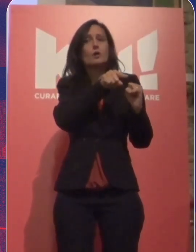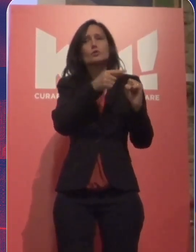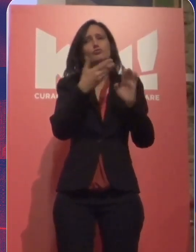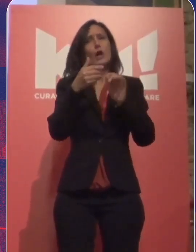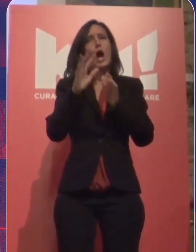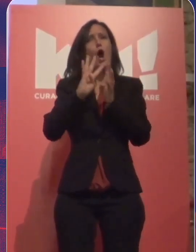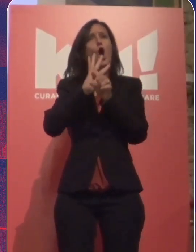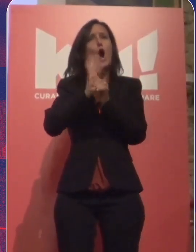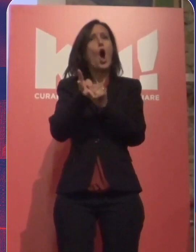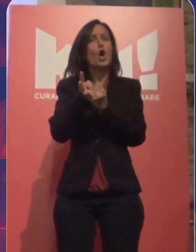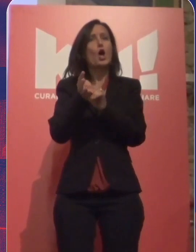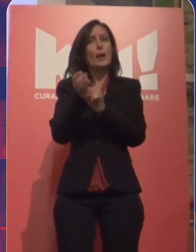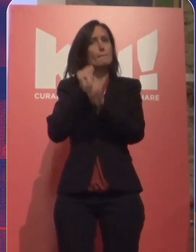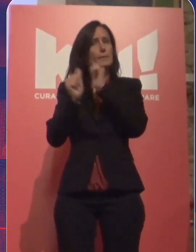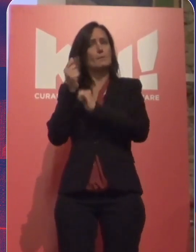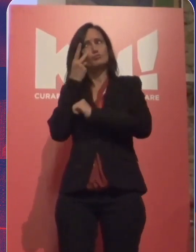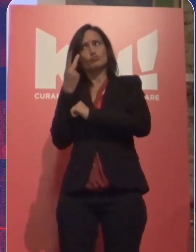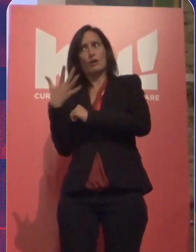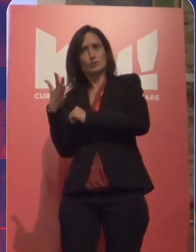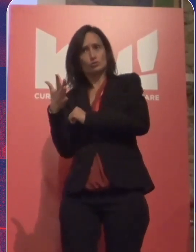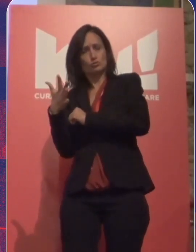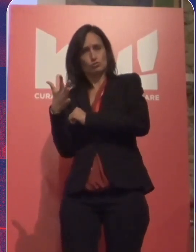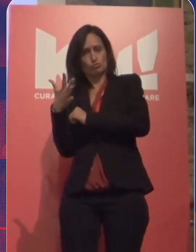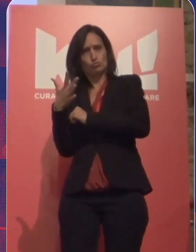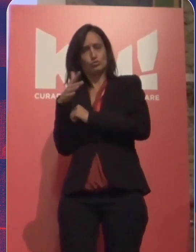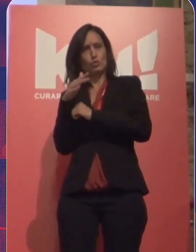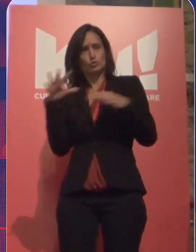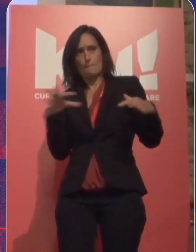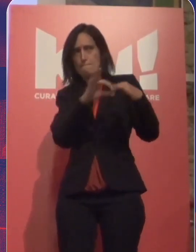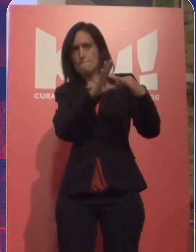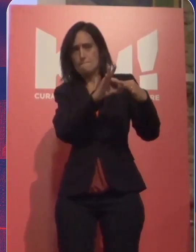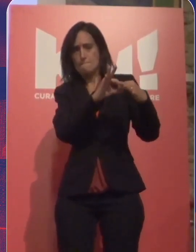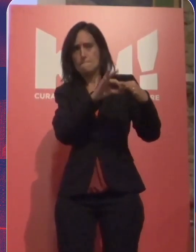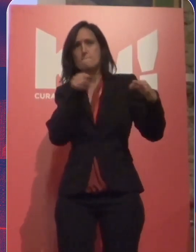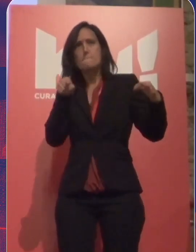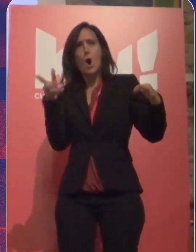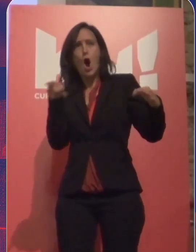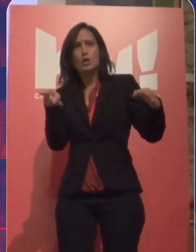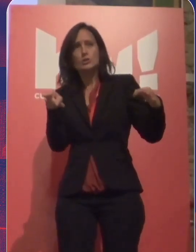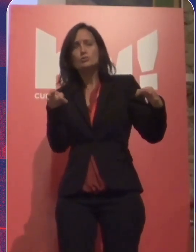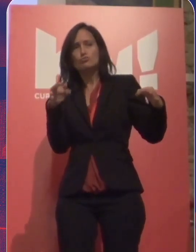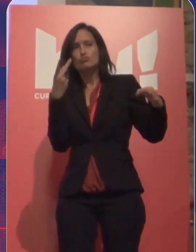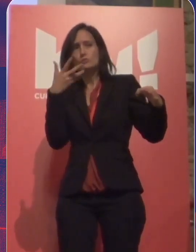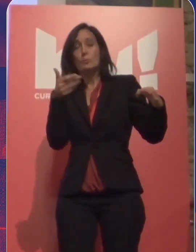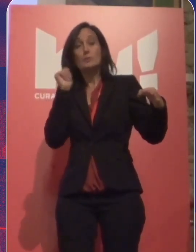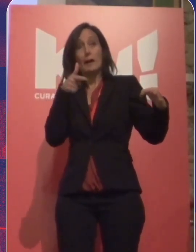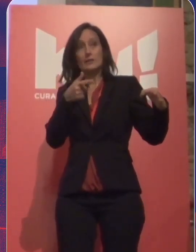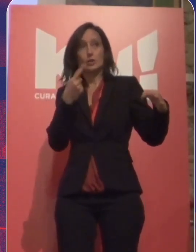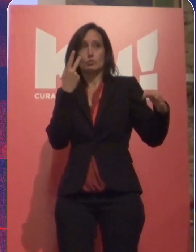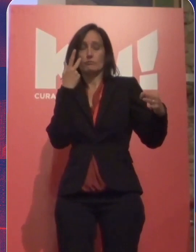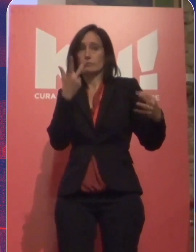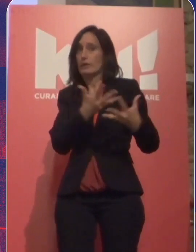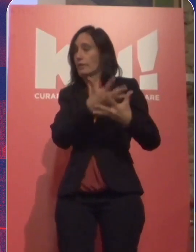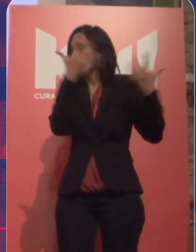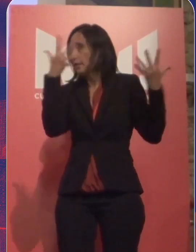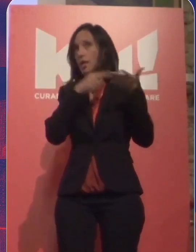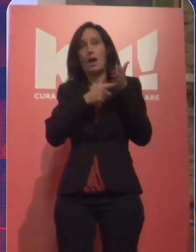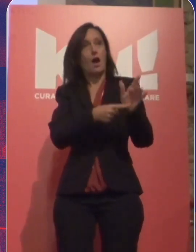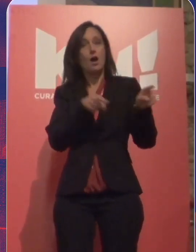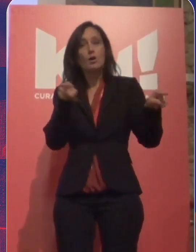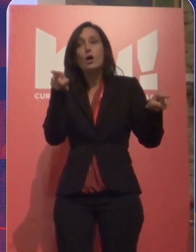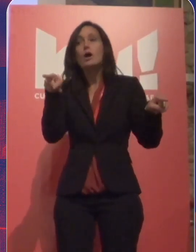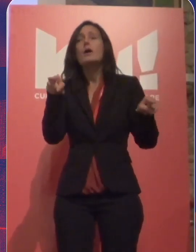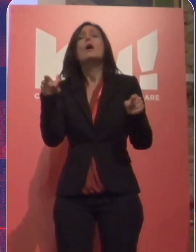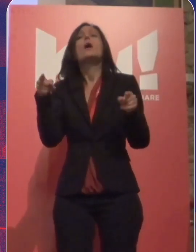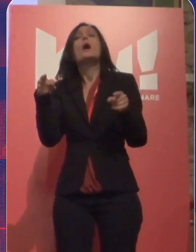evidente è l'anoressia o i disturbi alimentari soprattutto di tipo restrittivo non solo ma soprattutto di tipo